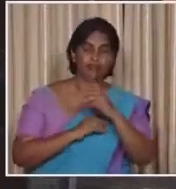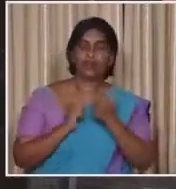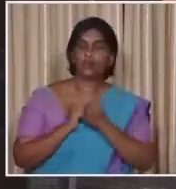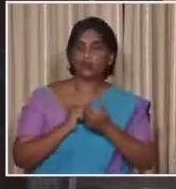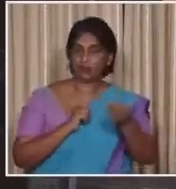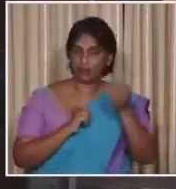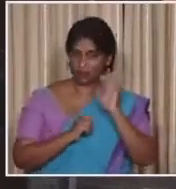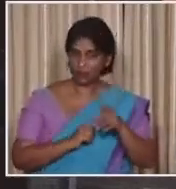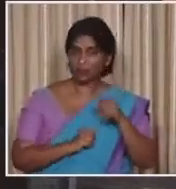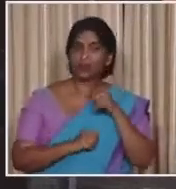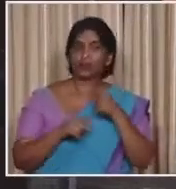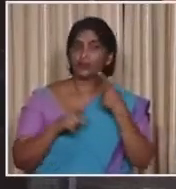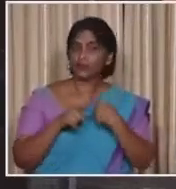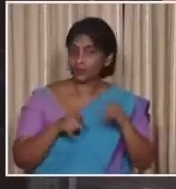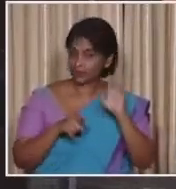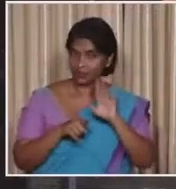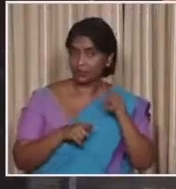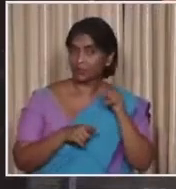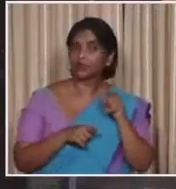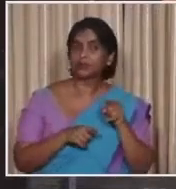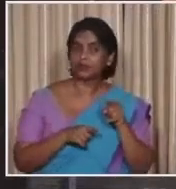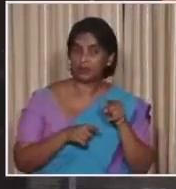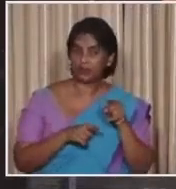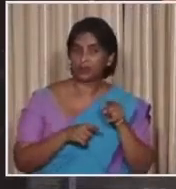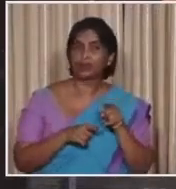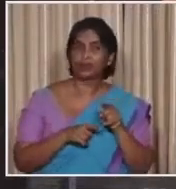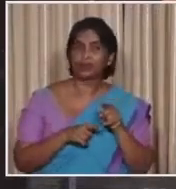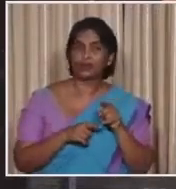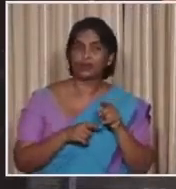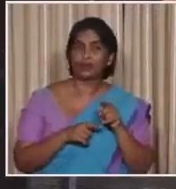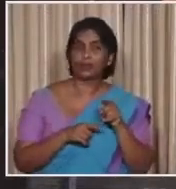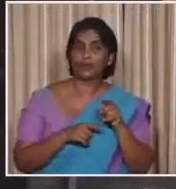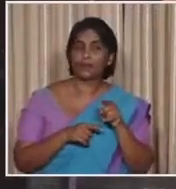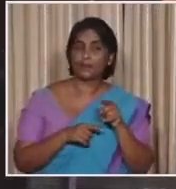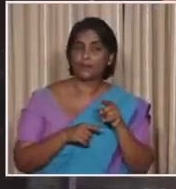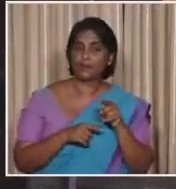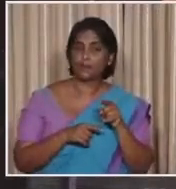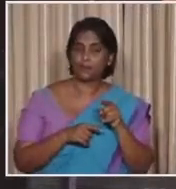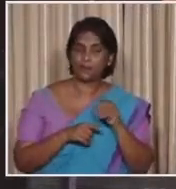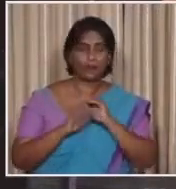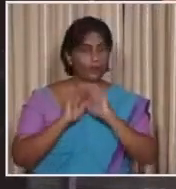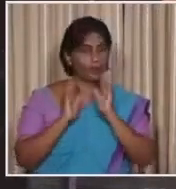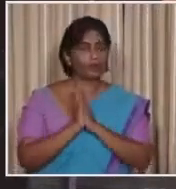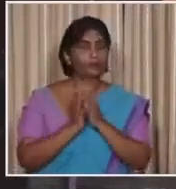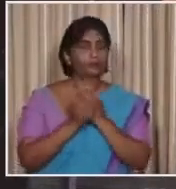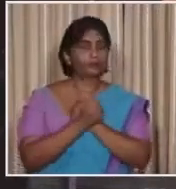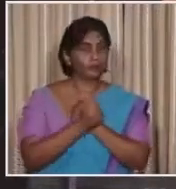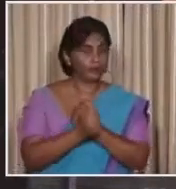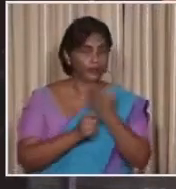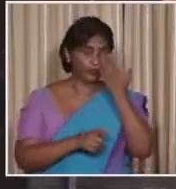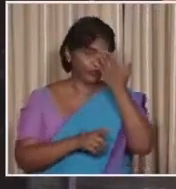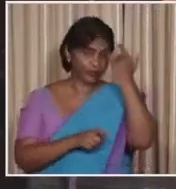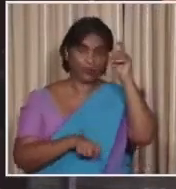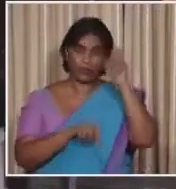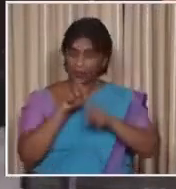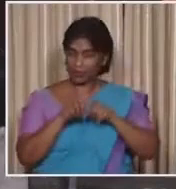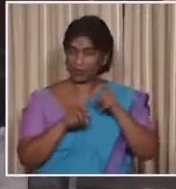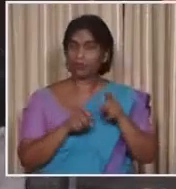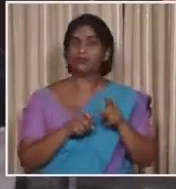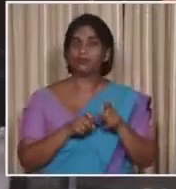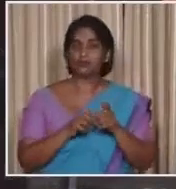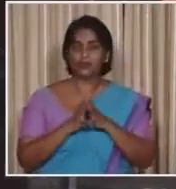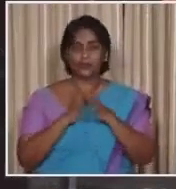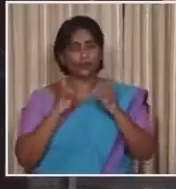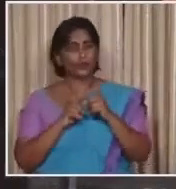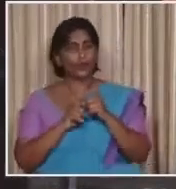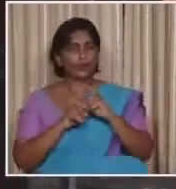อาดูมาตรมัลลามัลเวลิกาได้เวนเชอร์เกลีอายุบัติมูนรูทามลขายดีกลคดูระมาเกะคุลลปัตตาร์ก